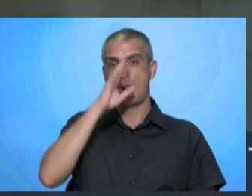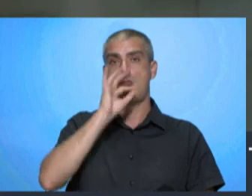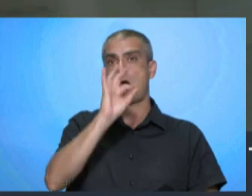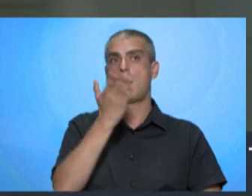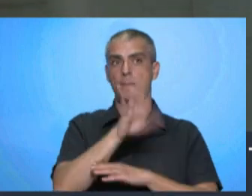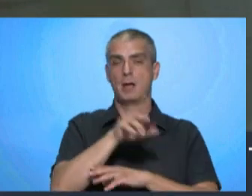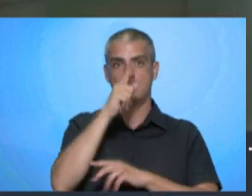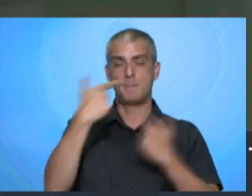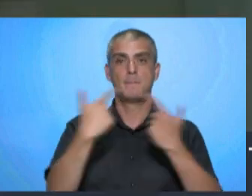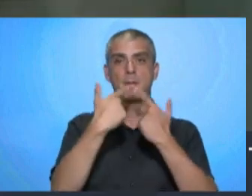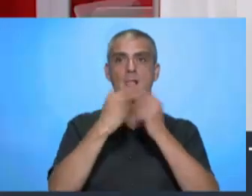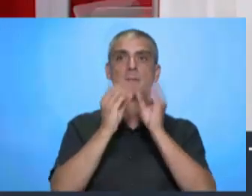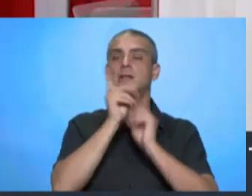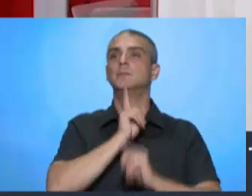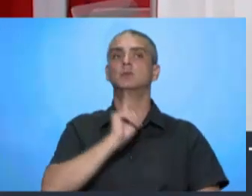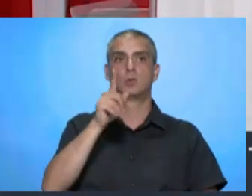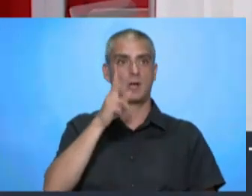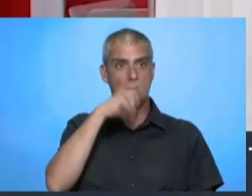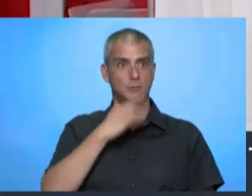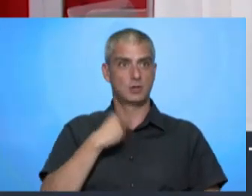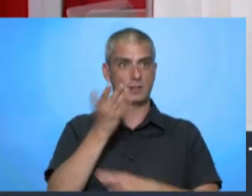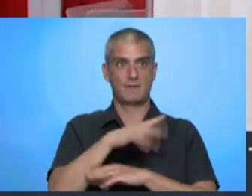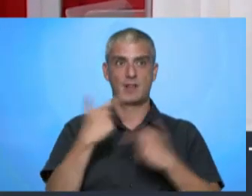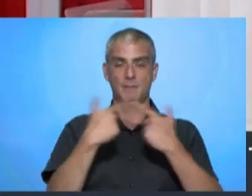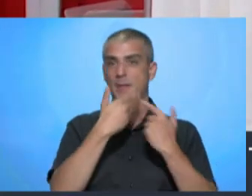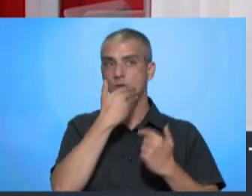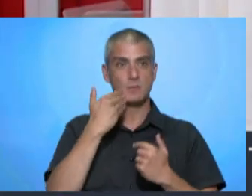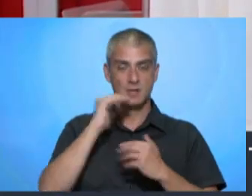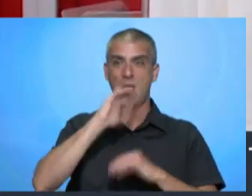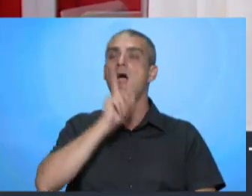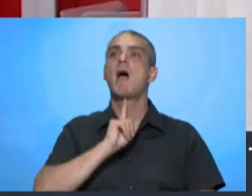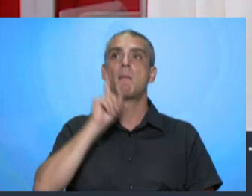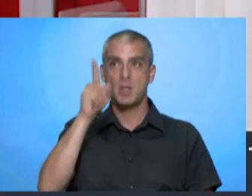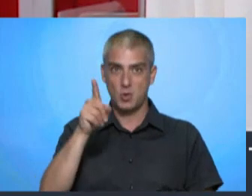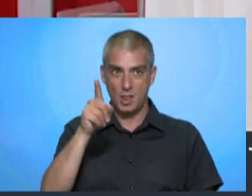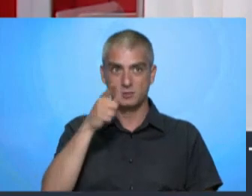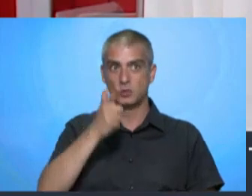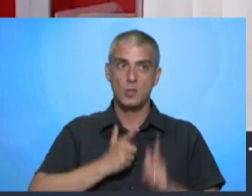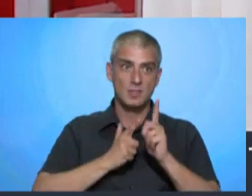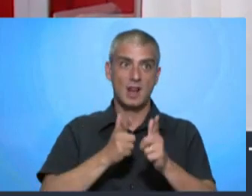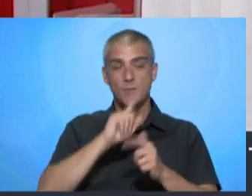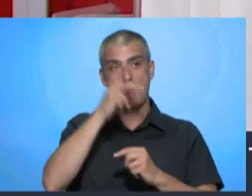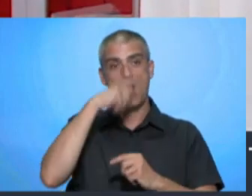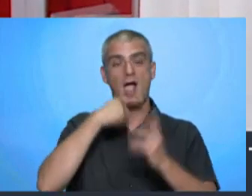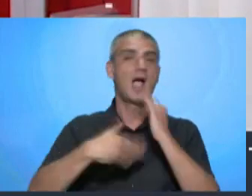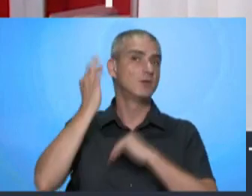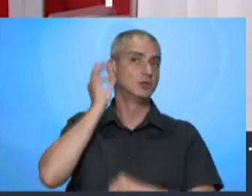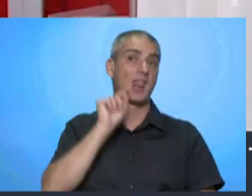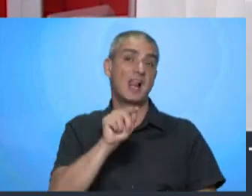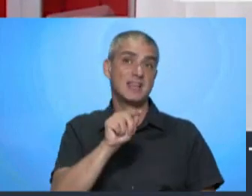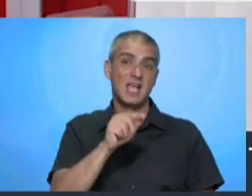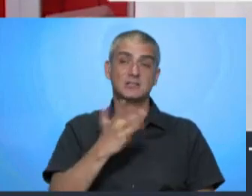שלו שם במלחמה עם הסורים. אבא שלי נפל במלחמת יום כיפור ברמת הגולן, כשהוא נלחם אולי באבות אבותיה של הילדה